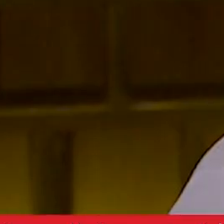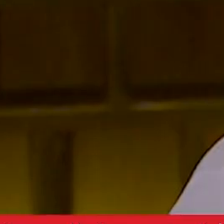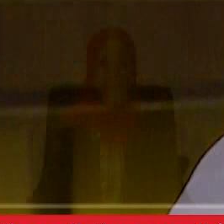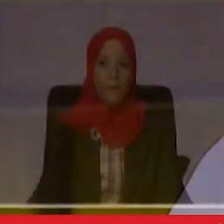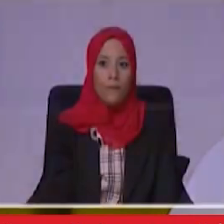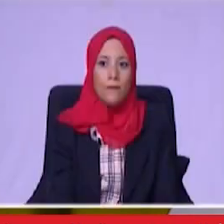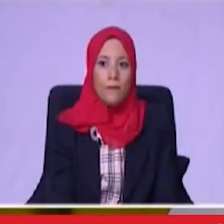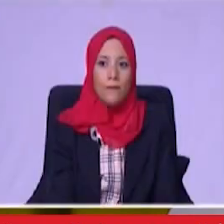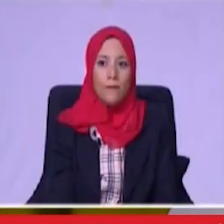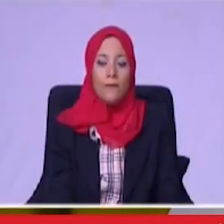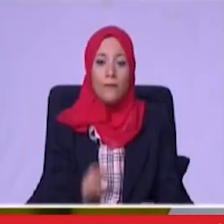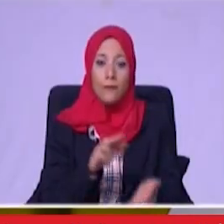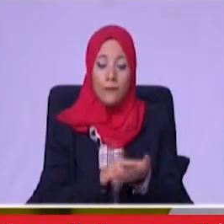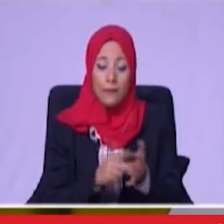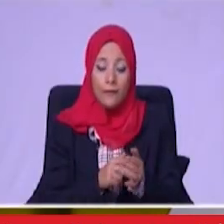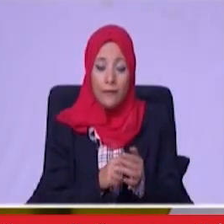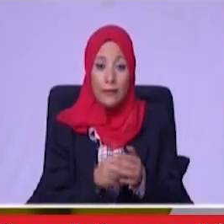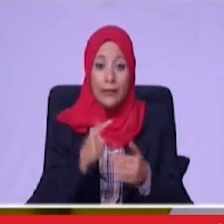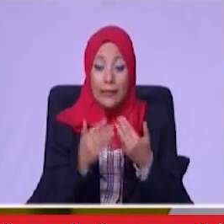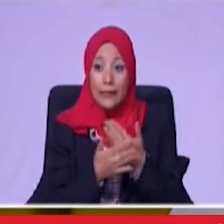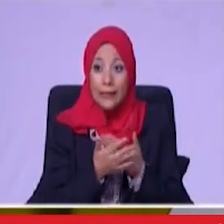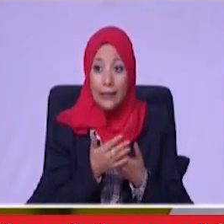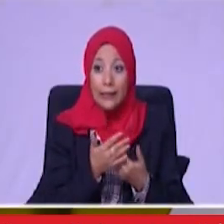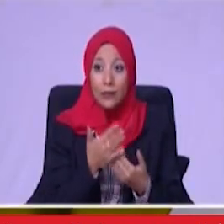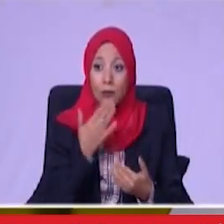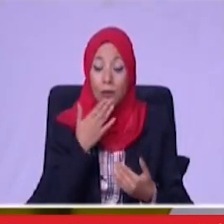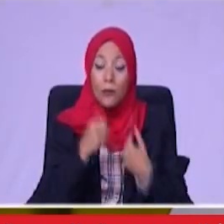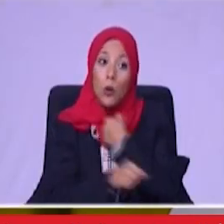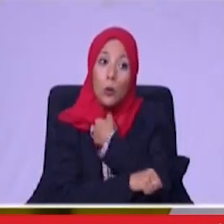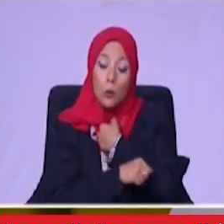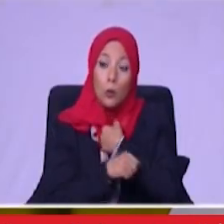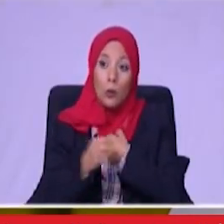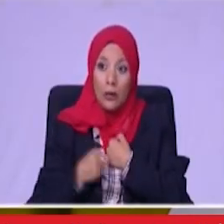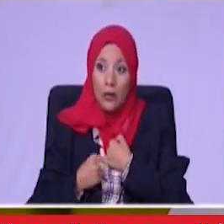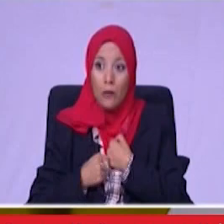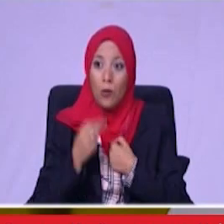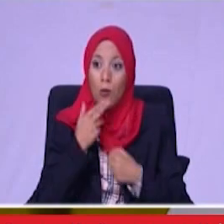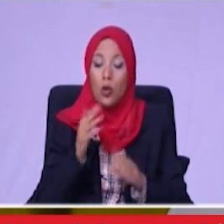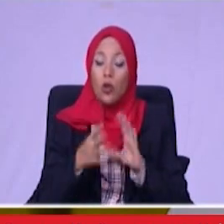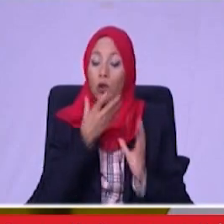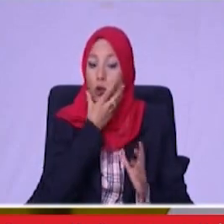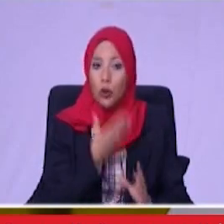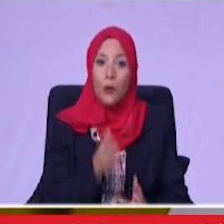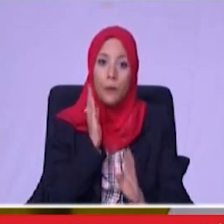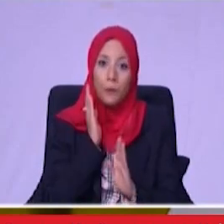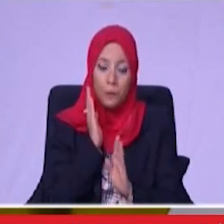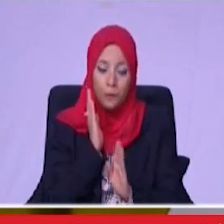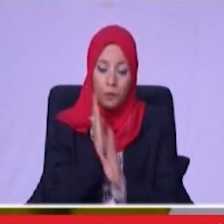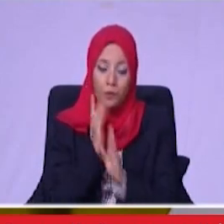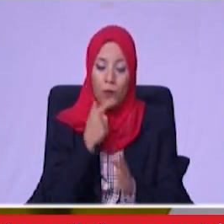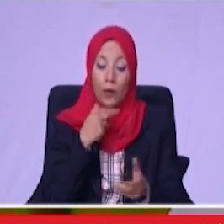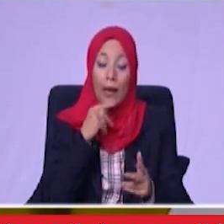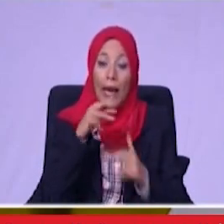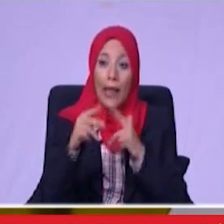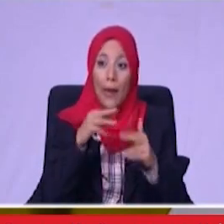اهلا بحضراتكم من جديد في واحد من الناس في لقاءنا الاسبوع الثابت مع فضيله العالم الجليل دكتور رمضان عبد الرازق وحديثنا